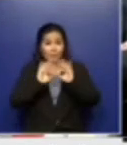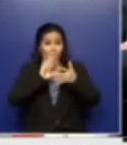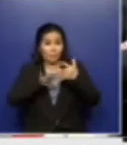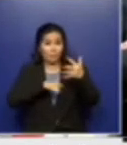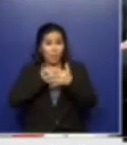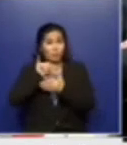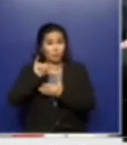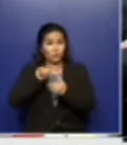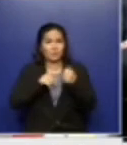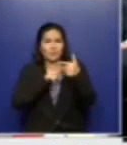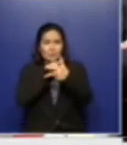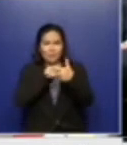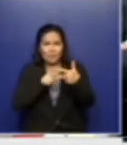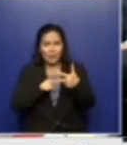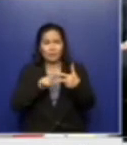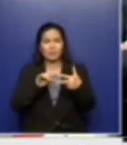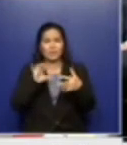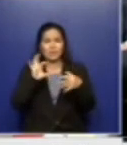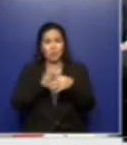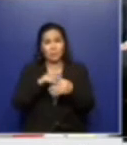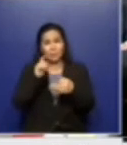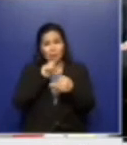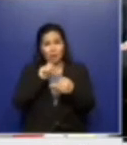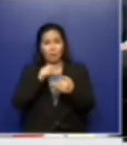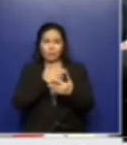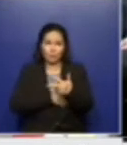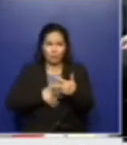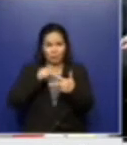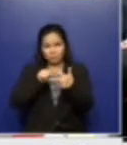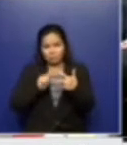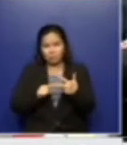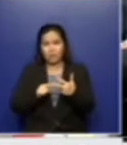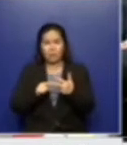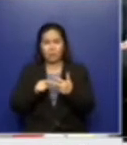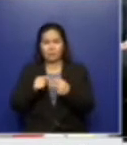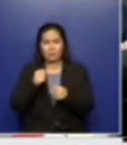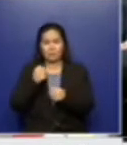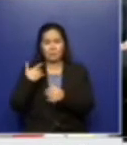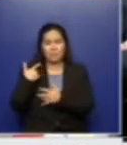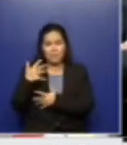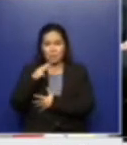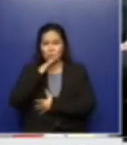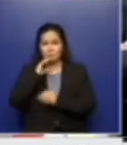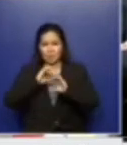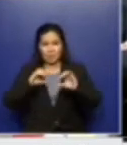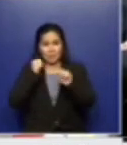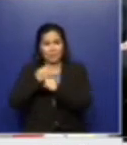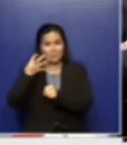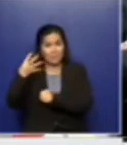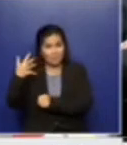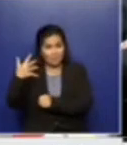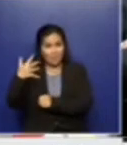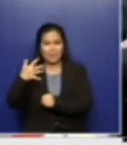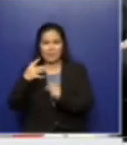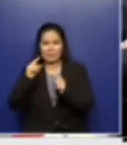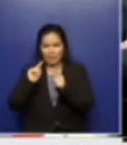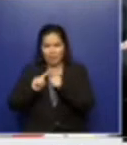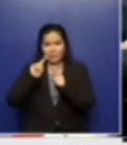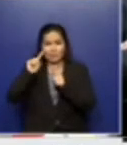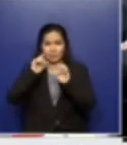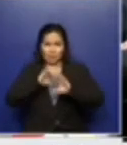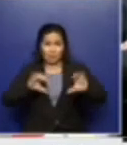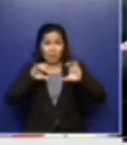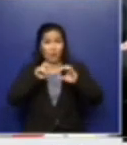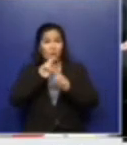านนี้จะเกิดขึ้นไม่ได้ค่ะถ้ารัฐบาลไม่ทำ4อย่างดังต่อไปนี้อย่างแรกค่ะรัฐบาลต้องปฏิรูประบบราช